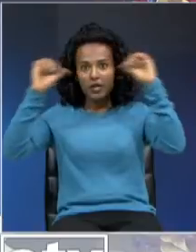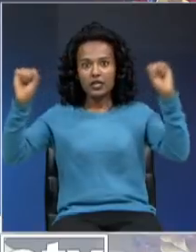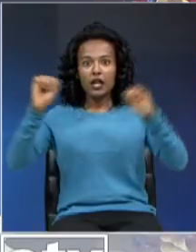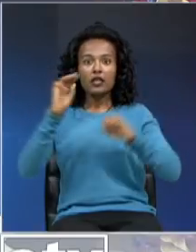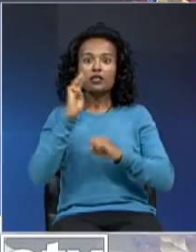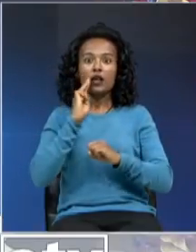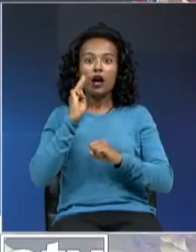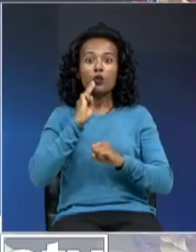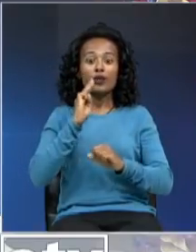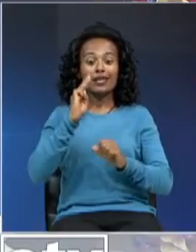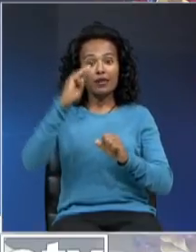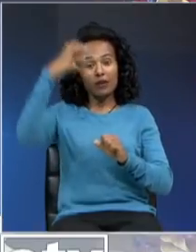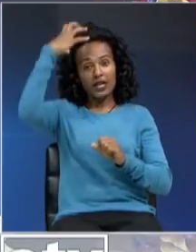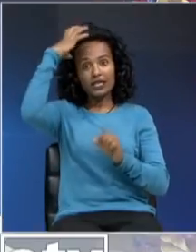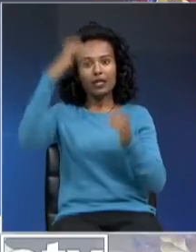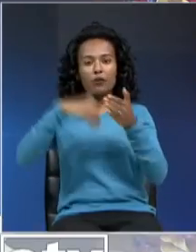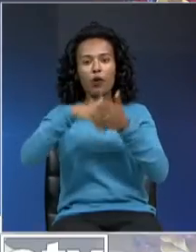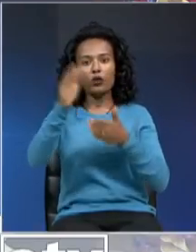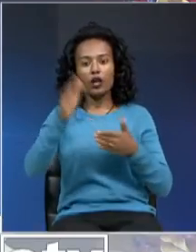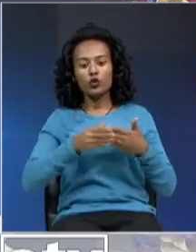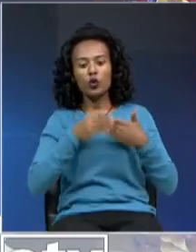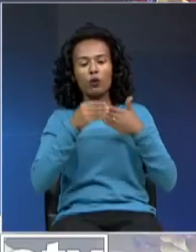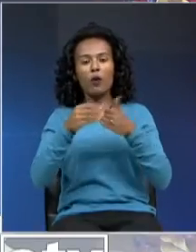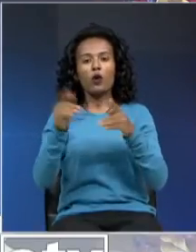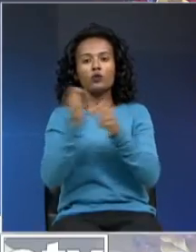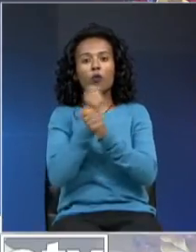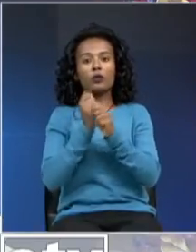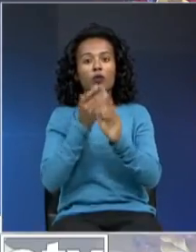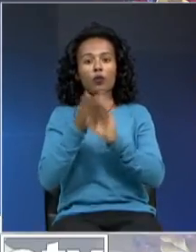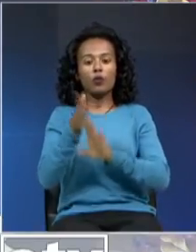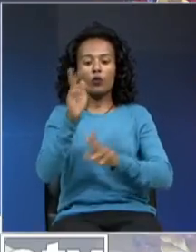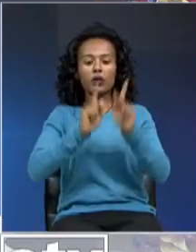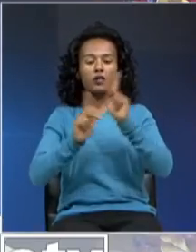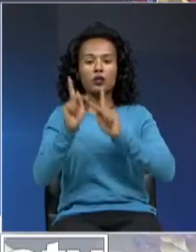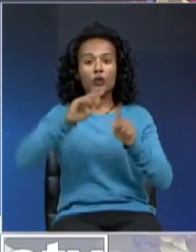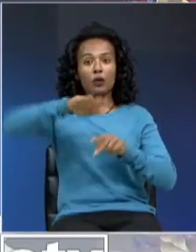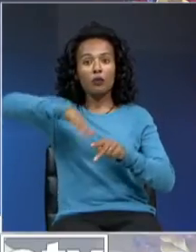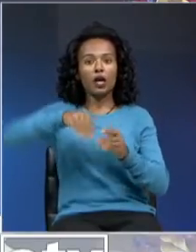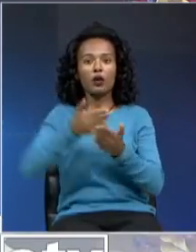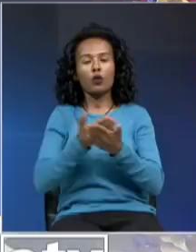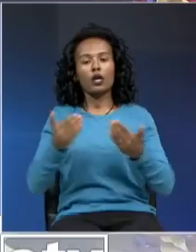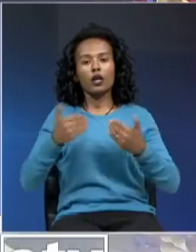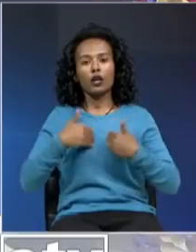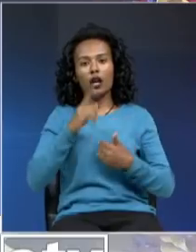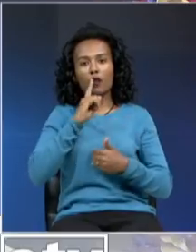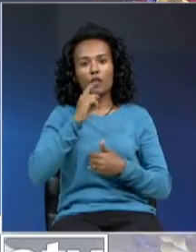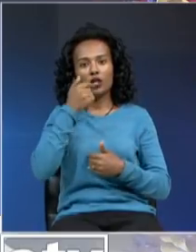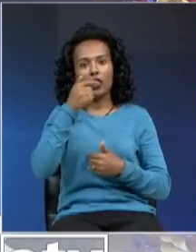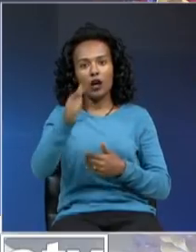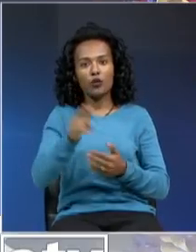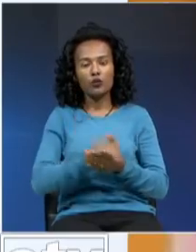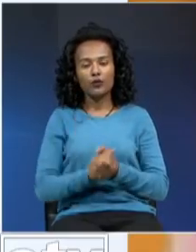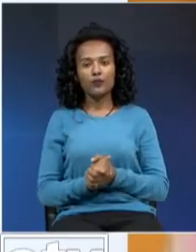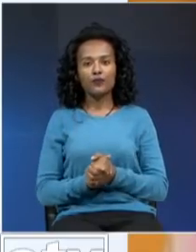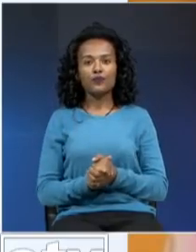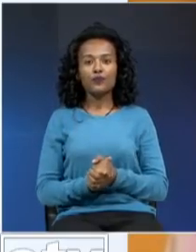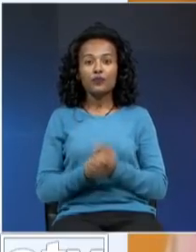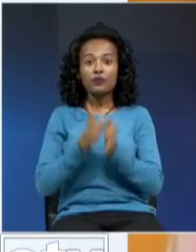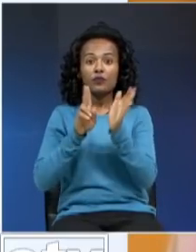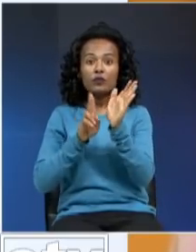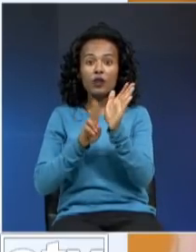ሳህለወርቅ መንግስት የሚያወጣቸው መመሪያዎች በመተግበር ረገድ ህብረተሰቡ የሚቀረው ነገር እንዳለም ነው የጠቆሙት።